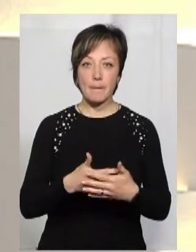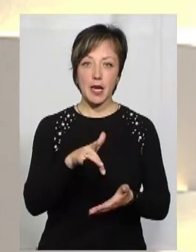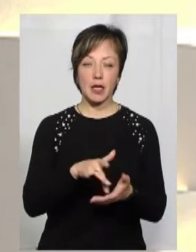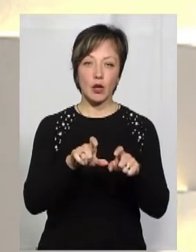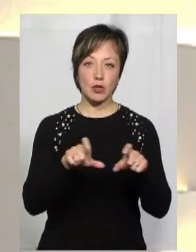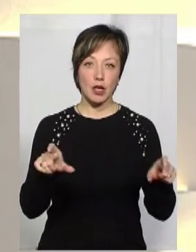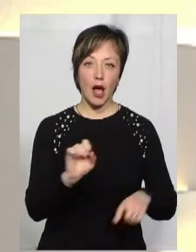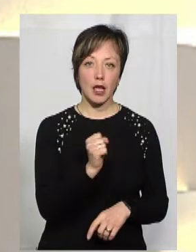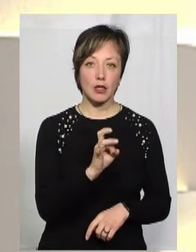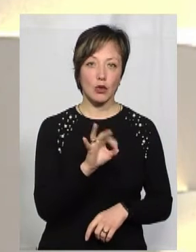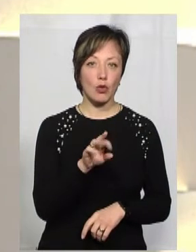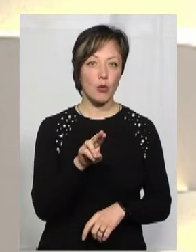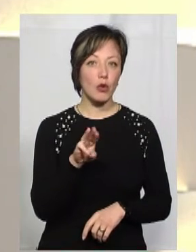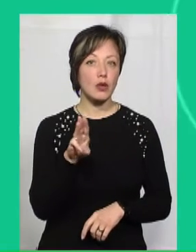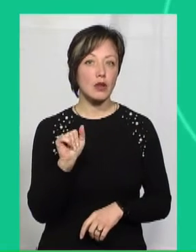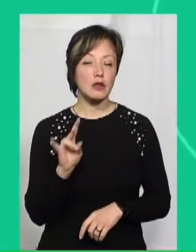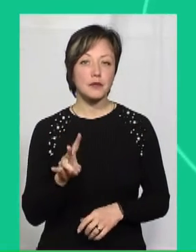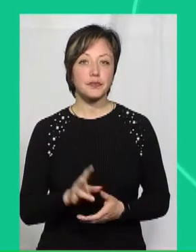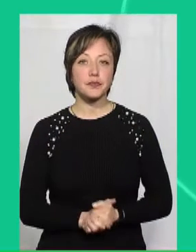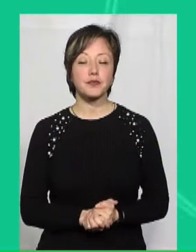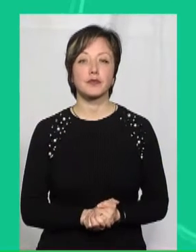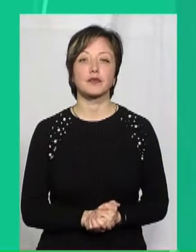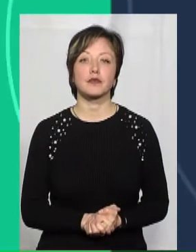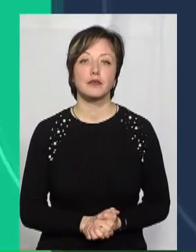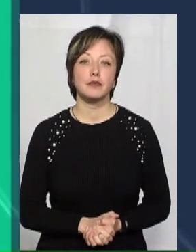перинатального центру Андрій Ропотан.